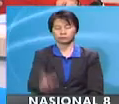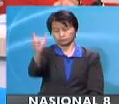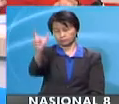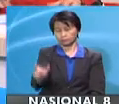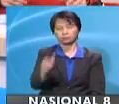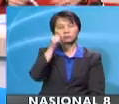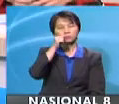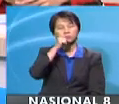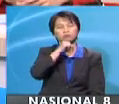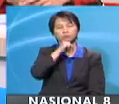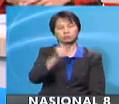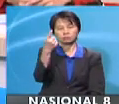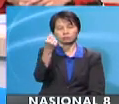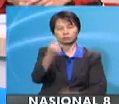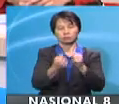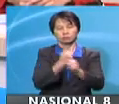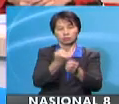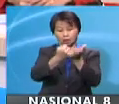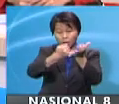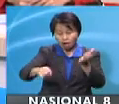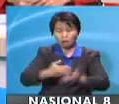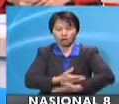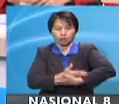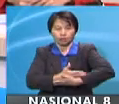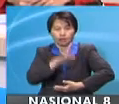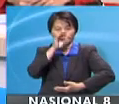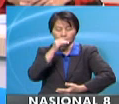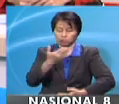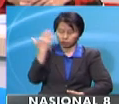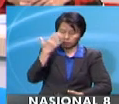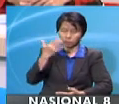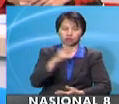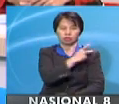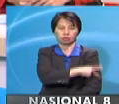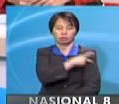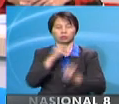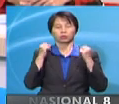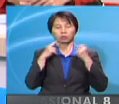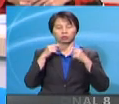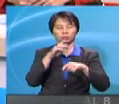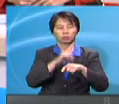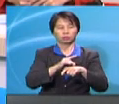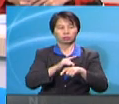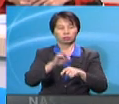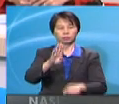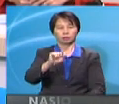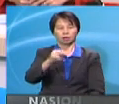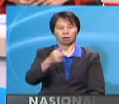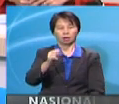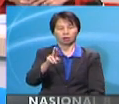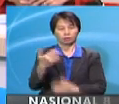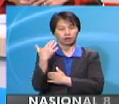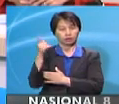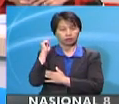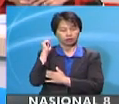seorang budak perempuan berusia 11 tahun melahirkan seorang bayi lelaki secara normal di sebuah klinik swasta di Pekan Bahau Bahau pagi tadi